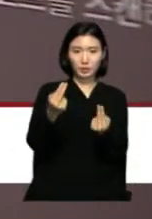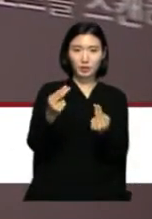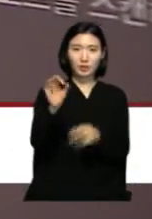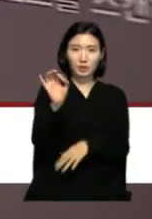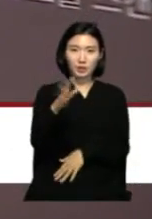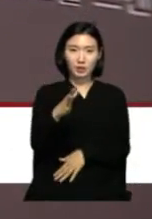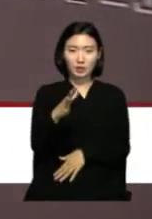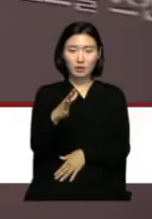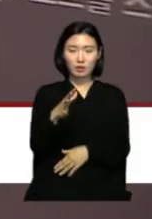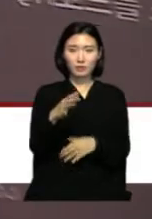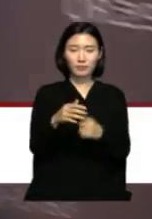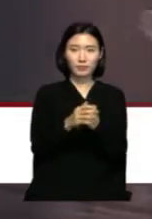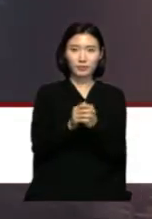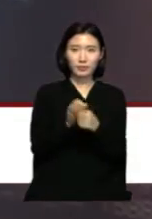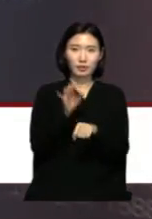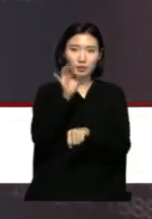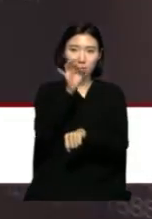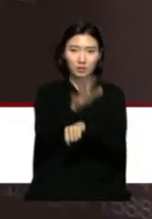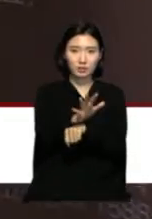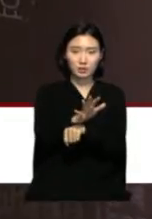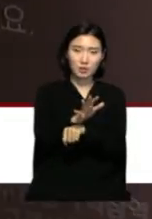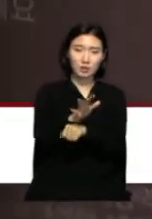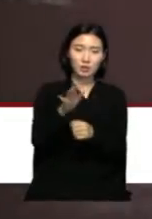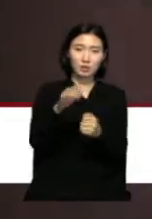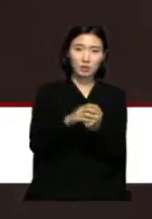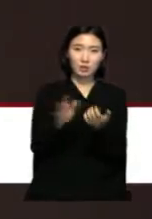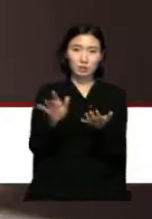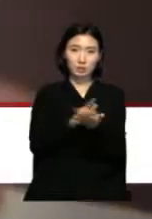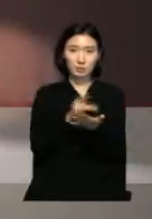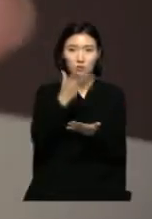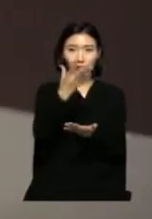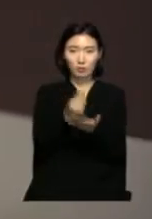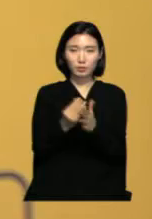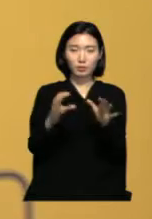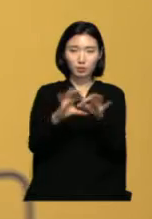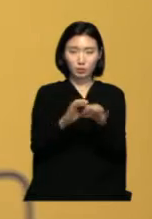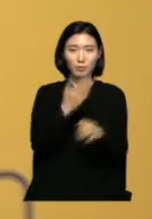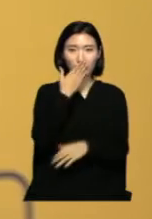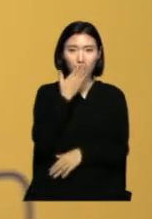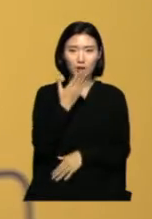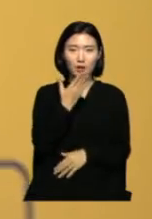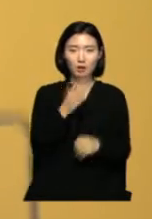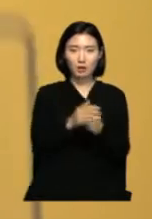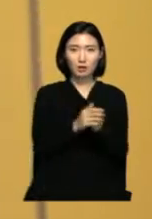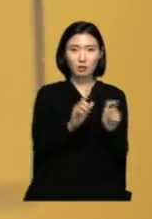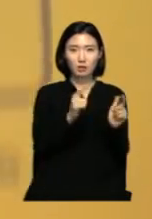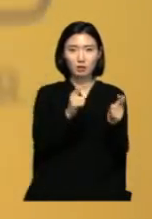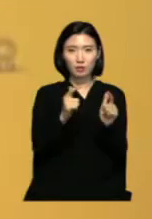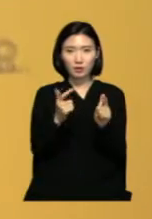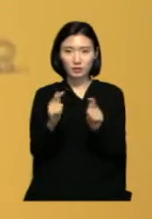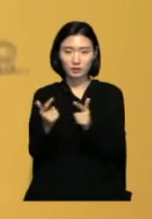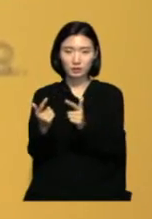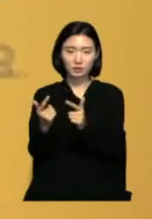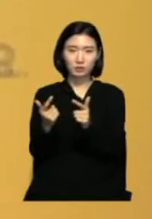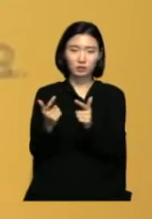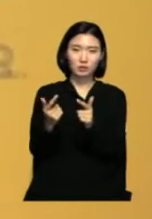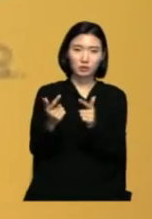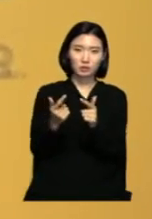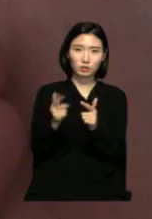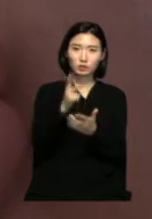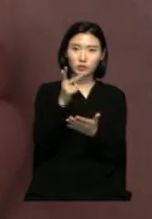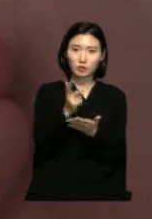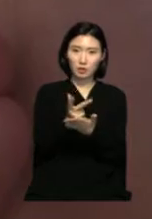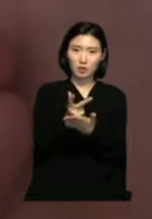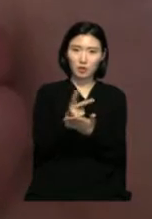결제까지 애플리케이션 하나로 해결한 겁니다. QR코드나 NFC 인식만으로도 주차